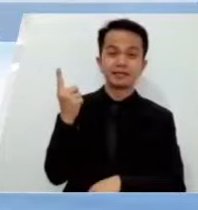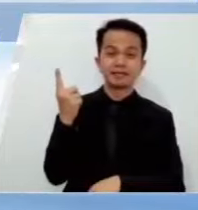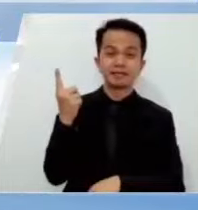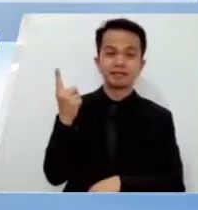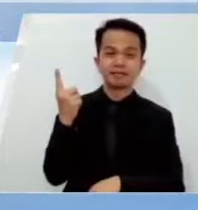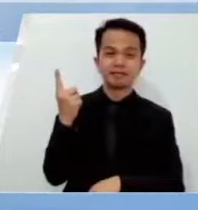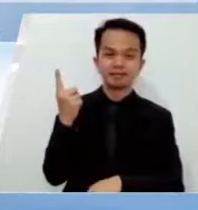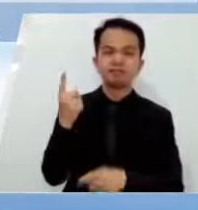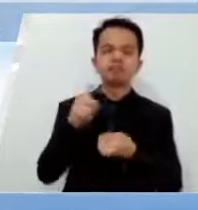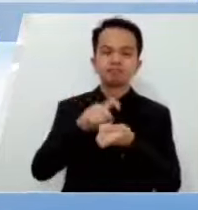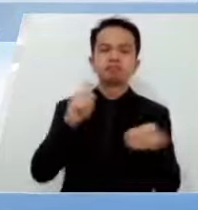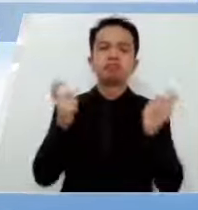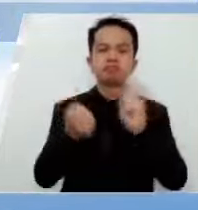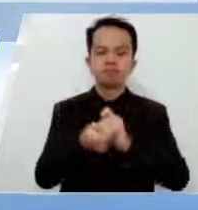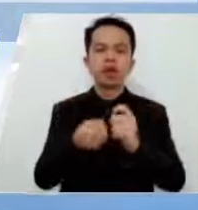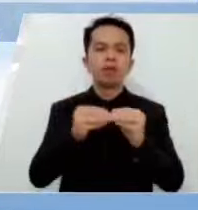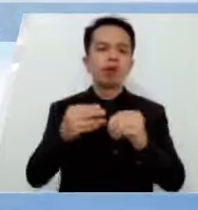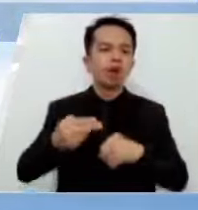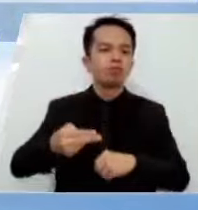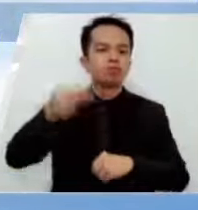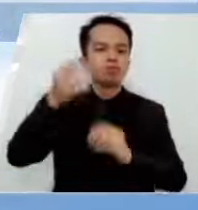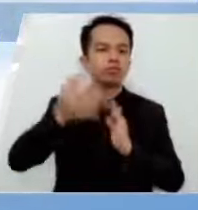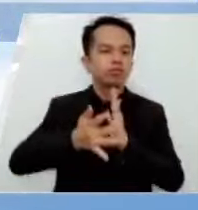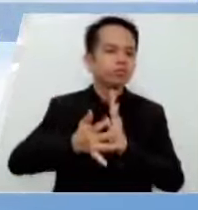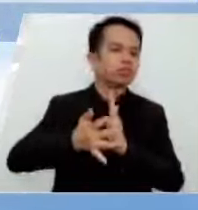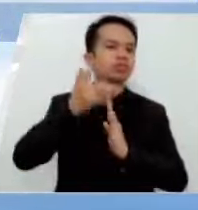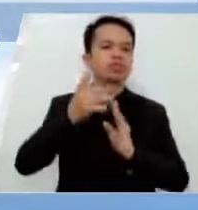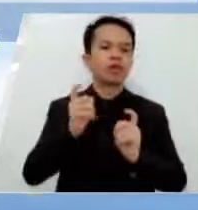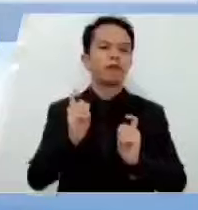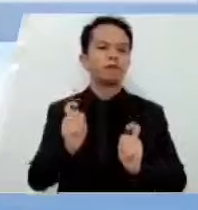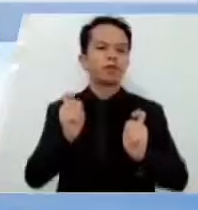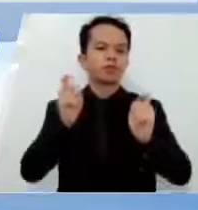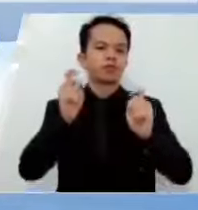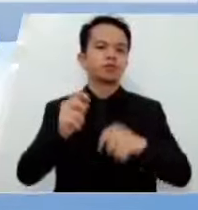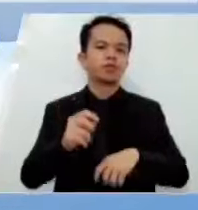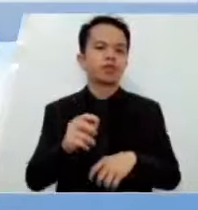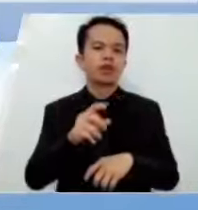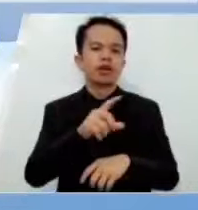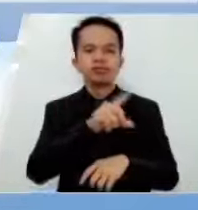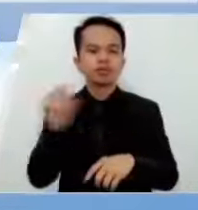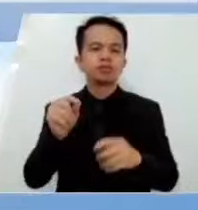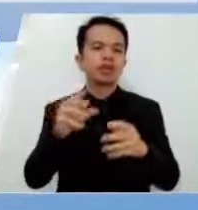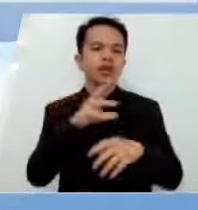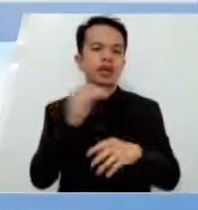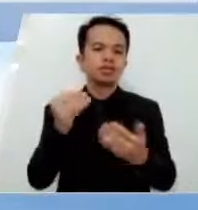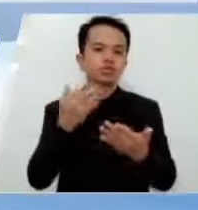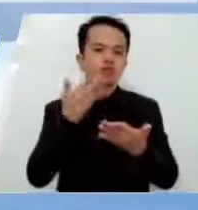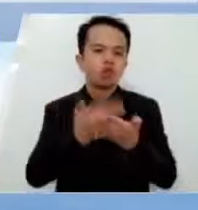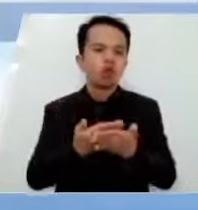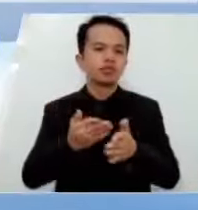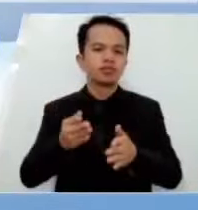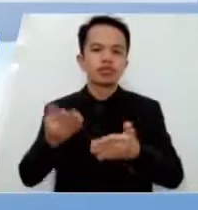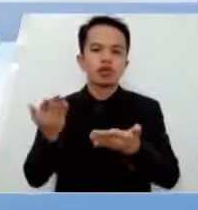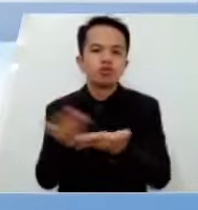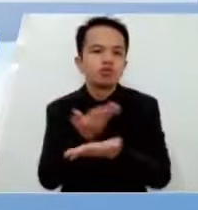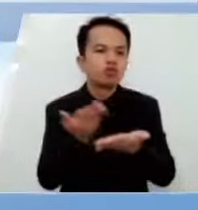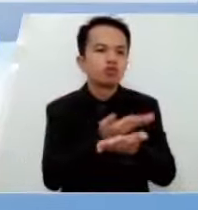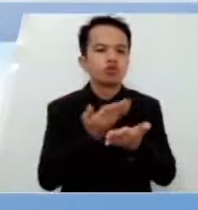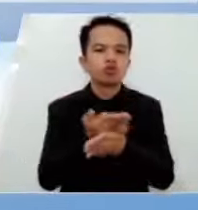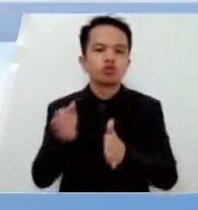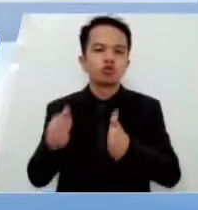raw ng mga high-tech, mas mabibilis at mas modernong pasilidad na papantay o hihigit pa sa mga modernong train